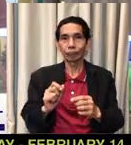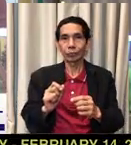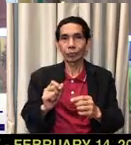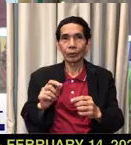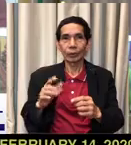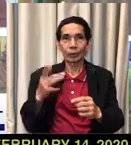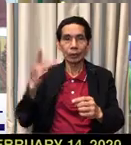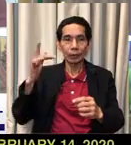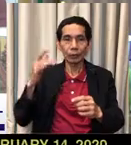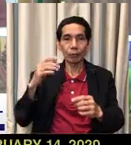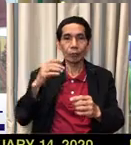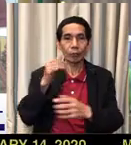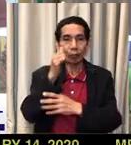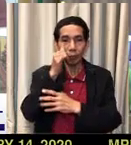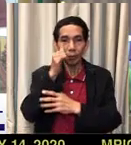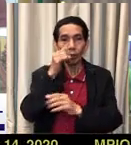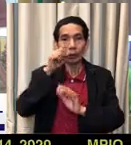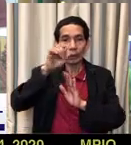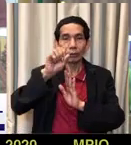Tapos aandar yung video.